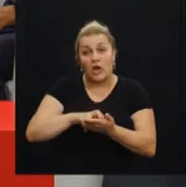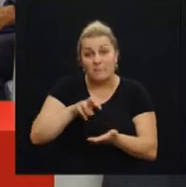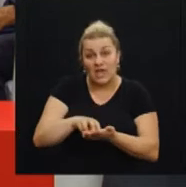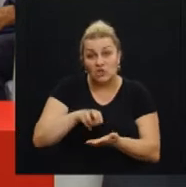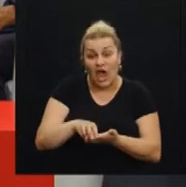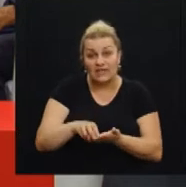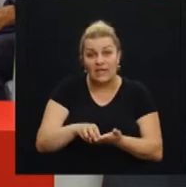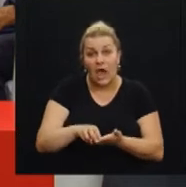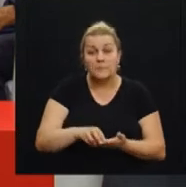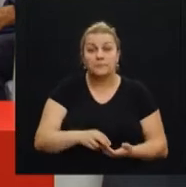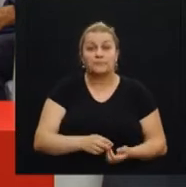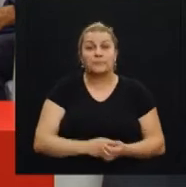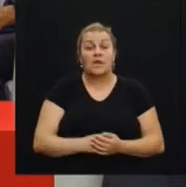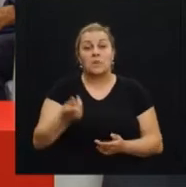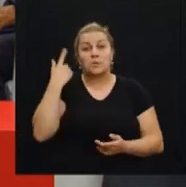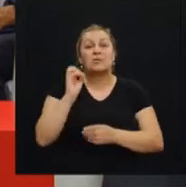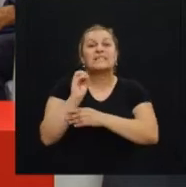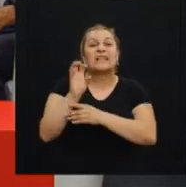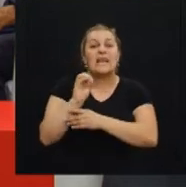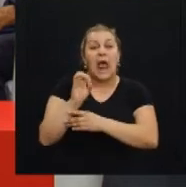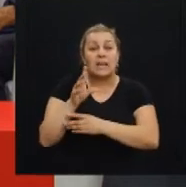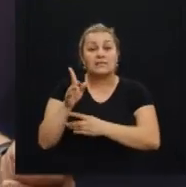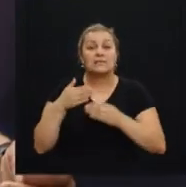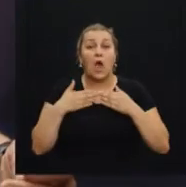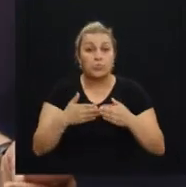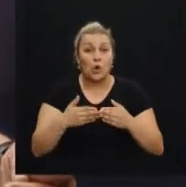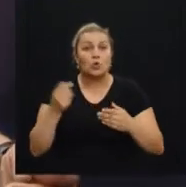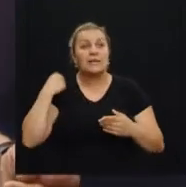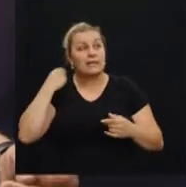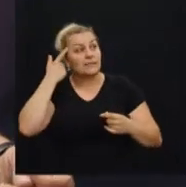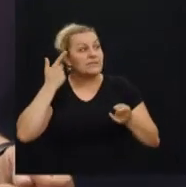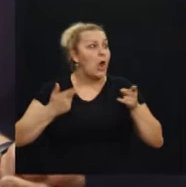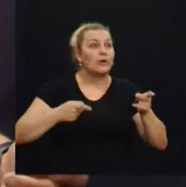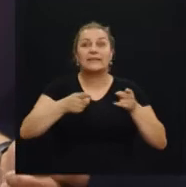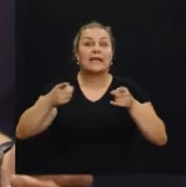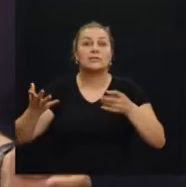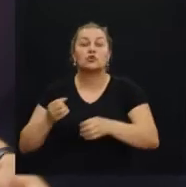bio signalista na brodu, tako da sam i zna neke stvari gdje se šta držalo,